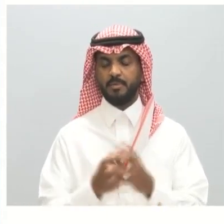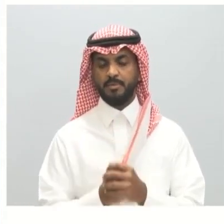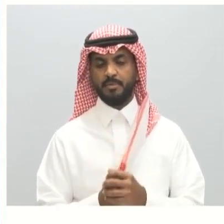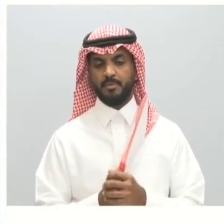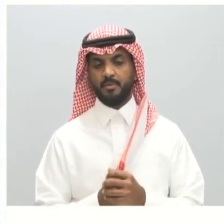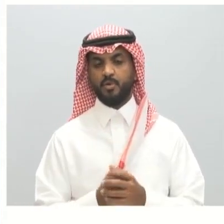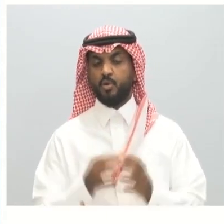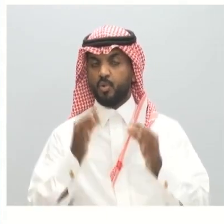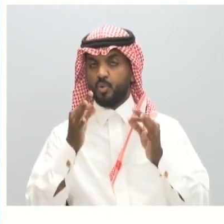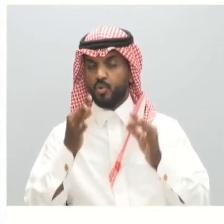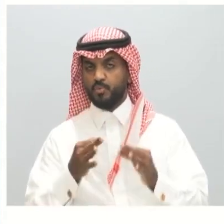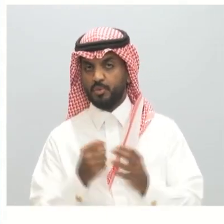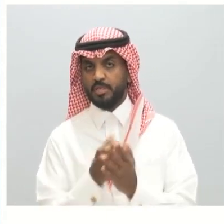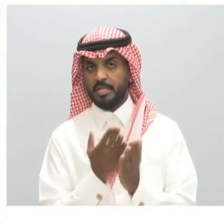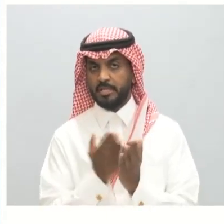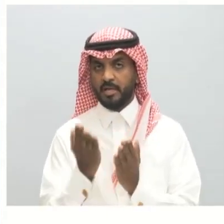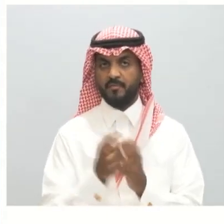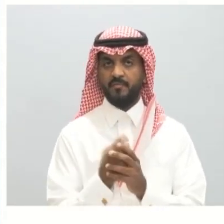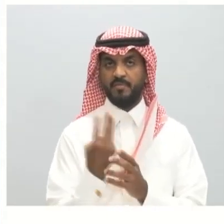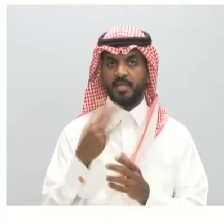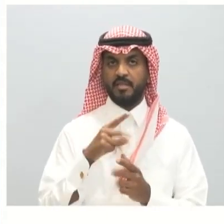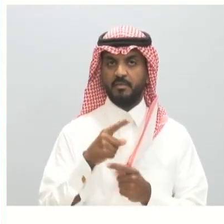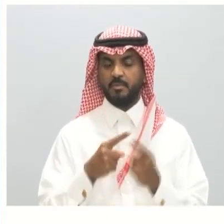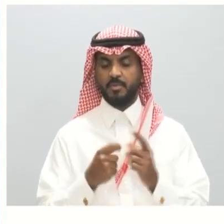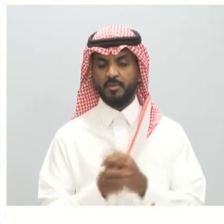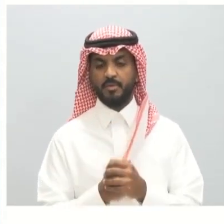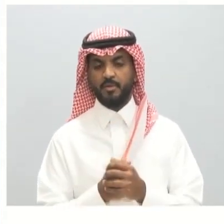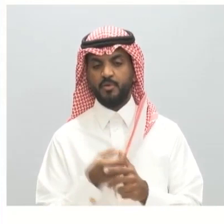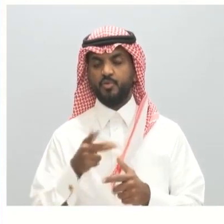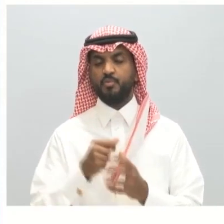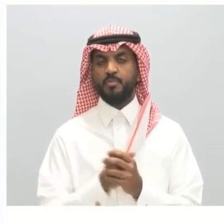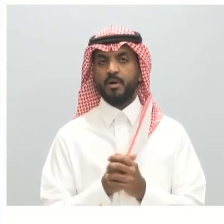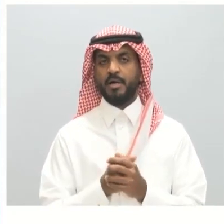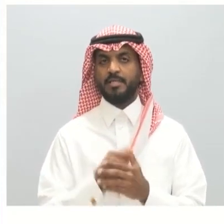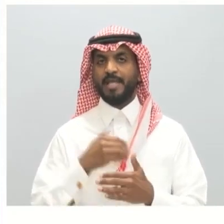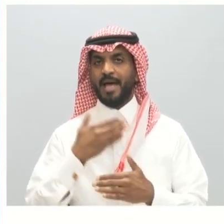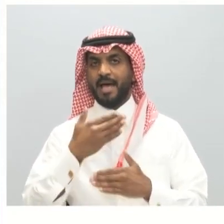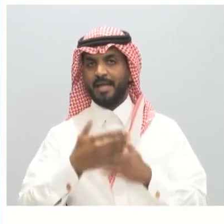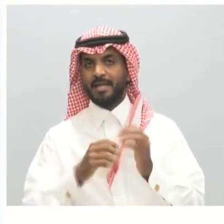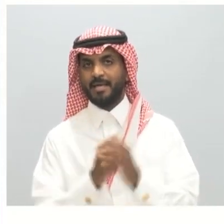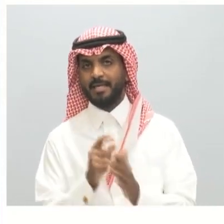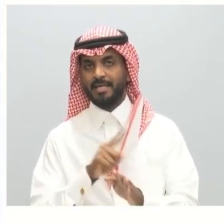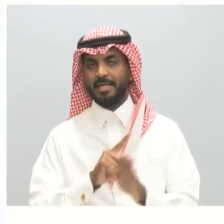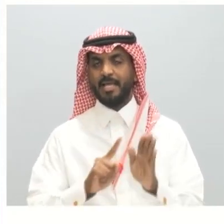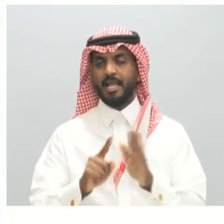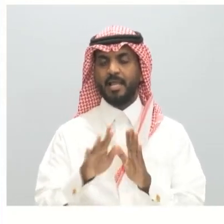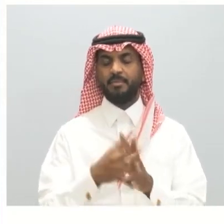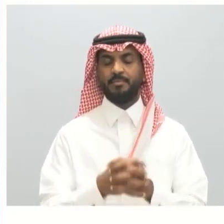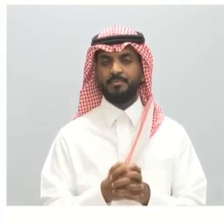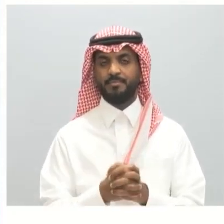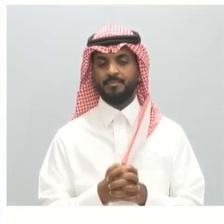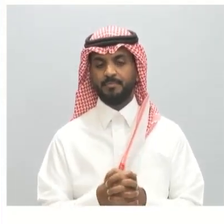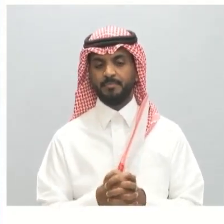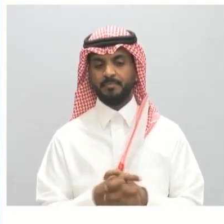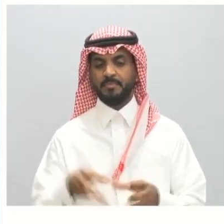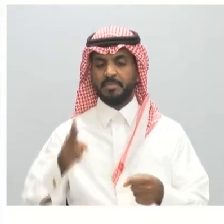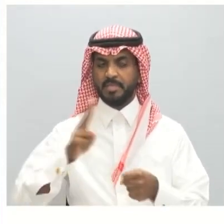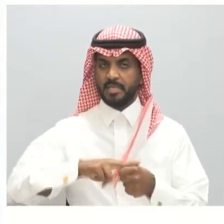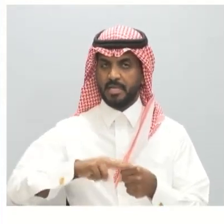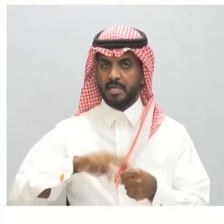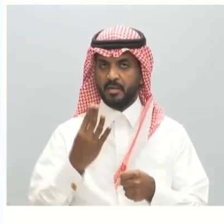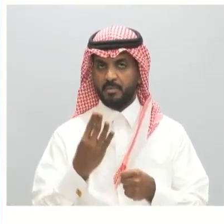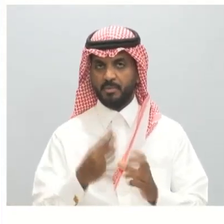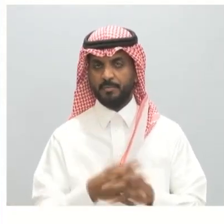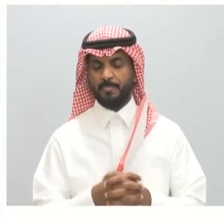ذلك اضبط سرعه الانعطاف الى 30% ثم لبين التحرك الى الامام ومن ثم نقوم بتكرار اربع